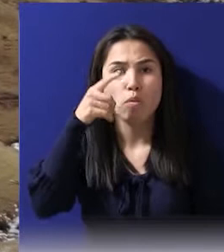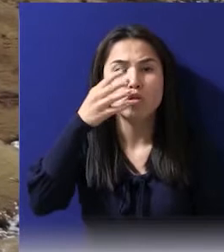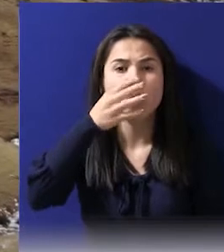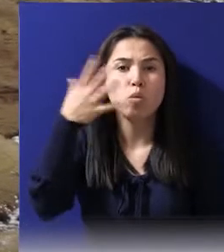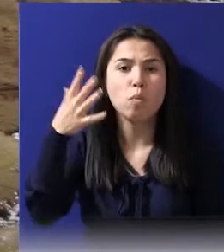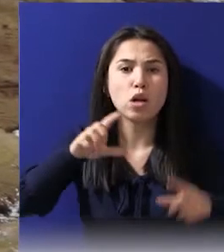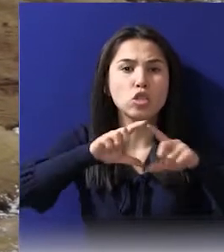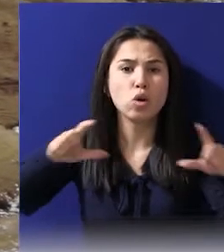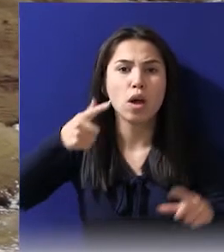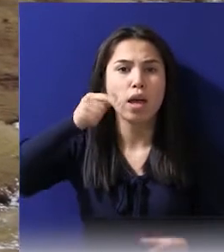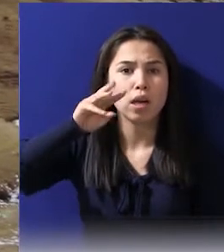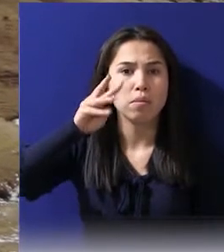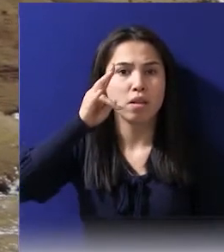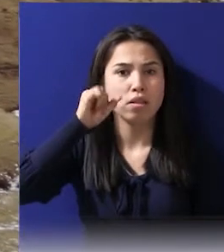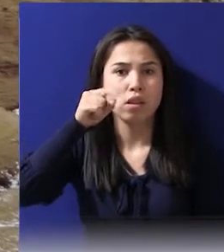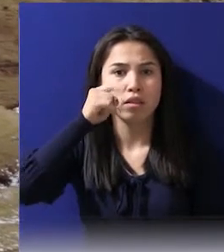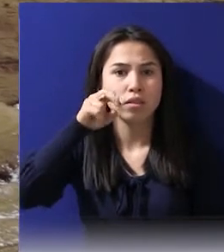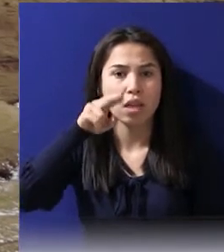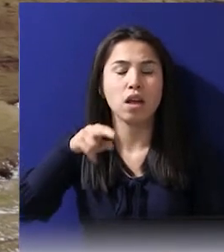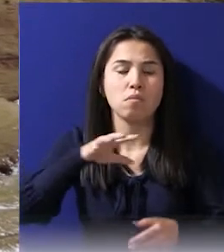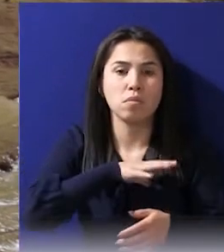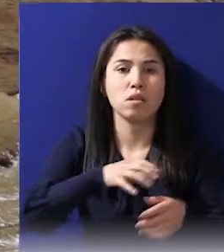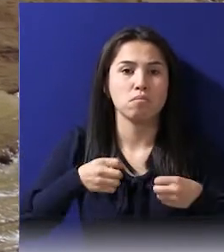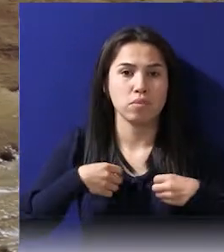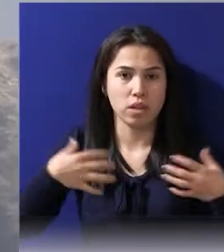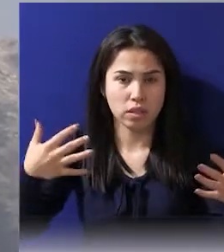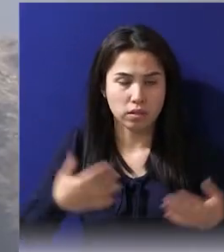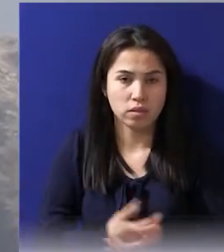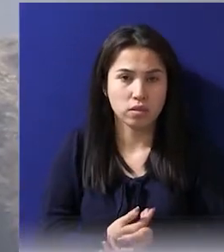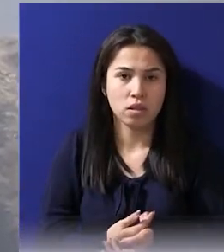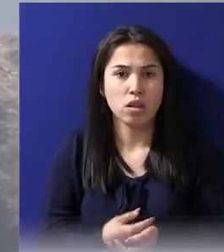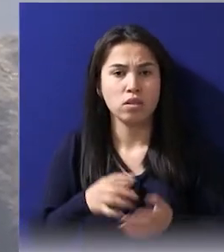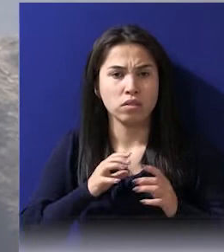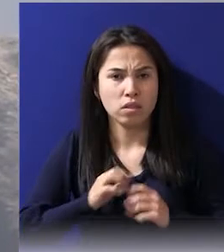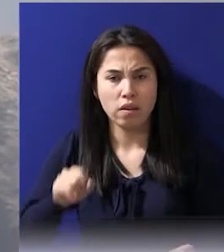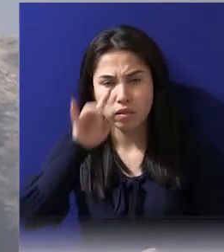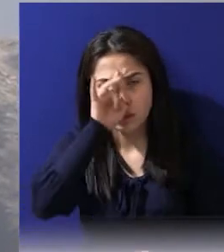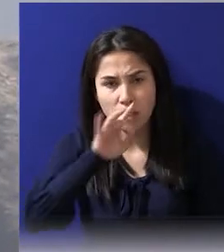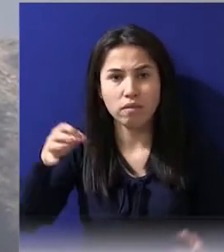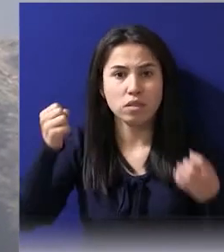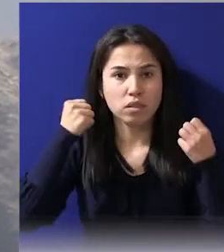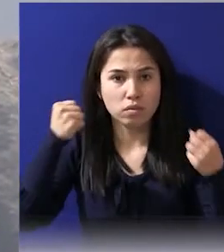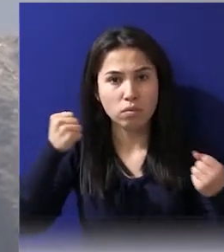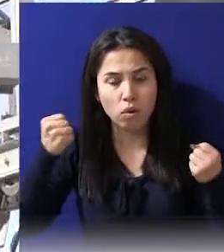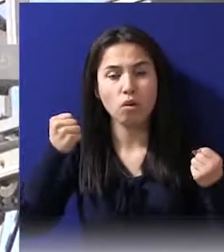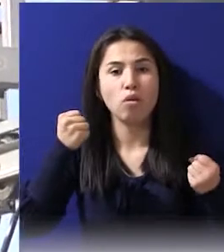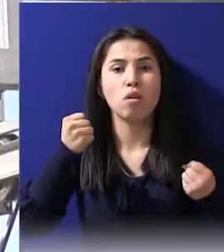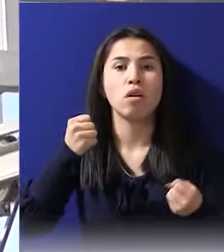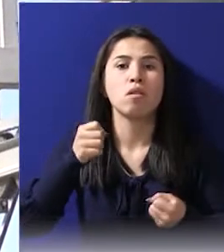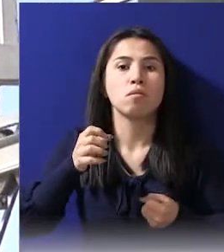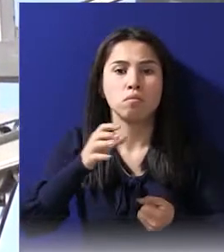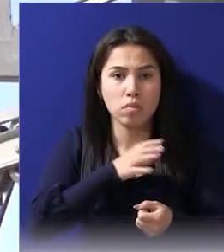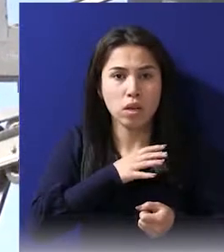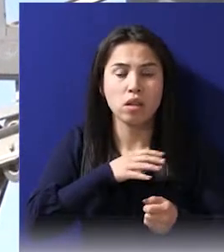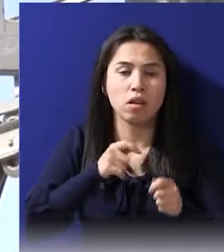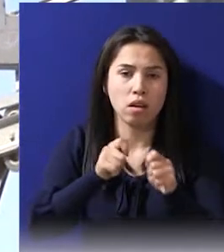дейді жауаптылар. Айта кету керек, алдағы уақытта Жамбылда 1 миллиард теңгеге Алтынбұлақ агротуристік базасы, 4,1